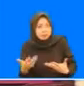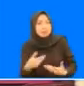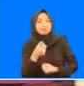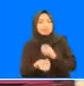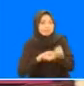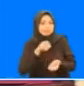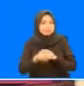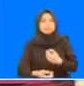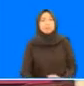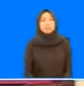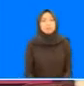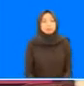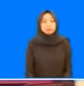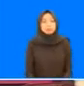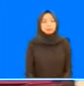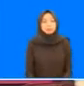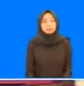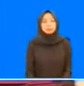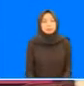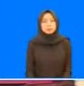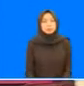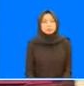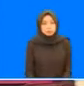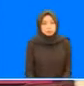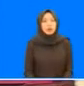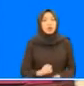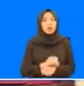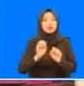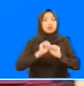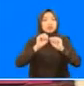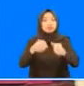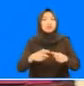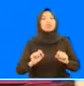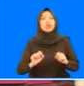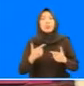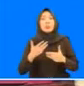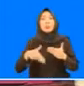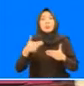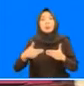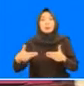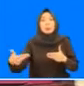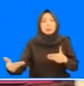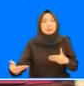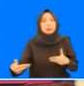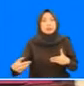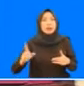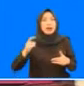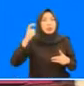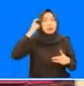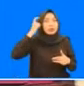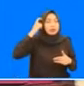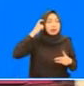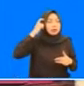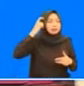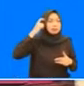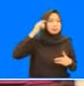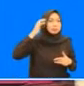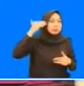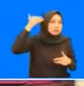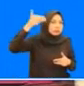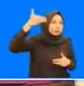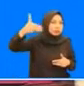dan Bapak, berbicara tentang kehidupan pasca pandemi, kita juga harus memikirkan cara untuk